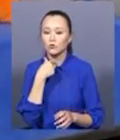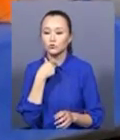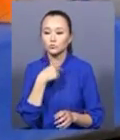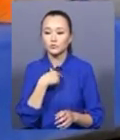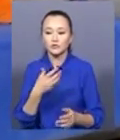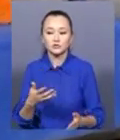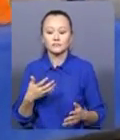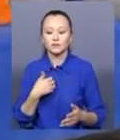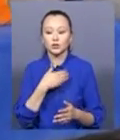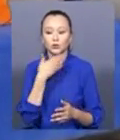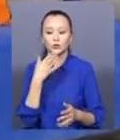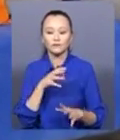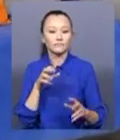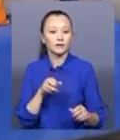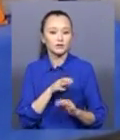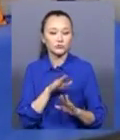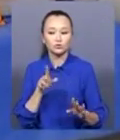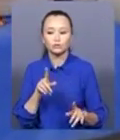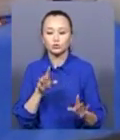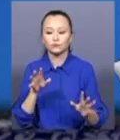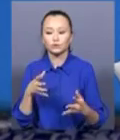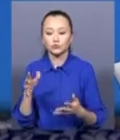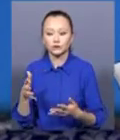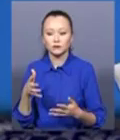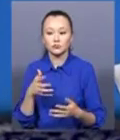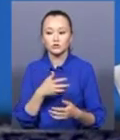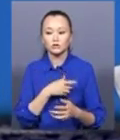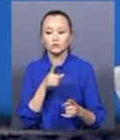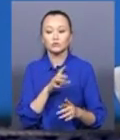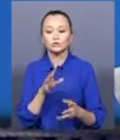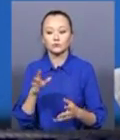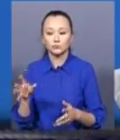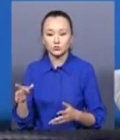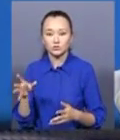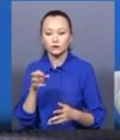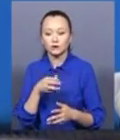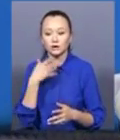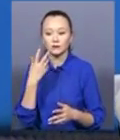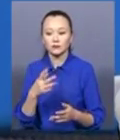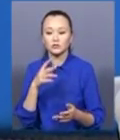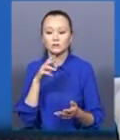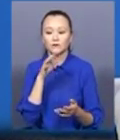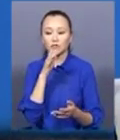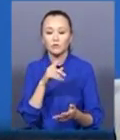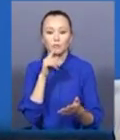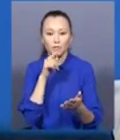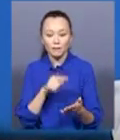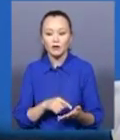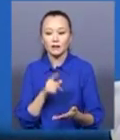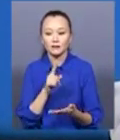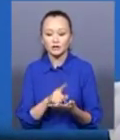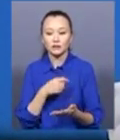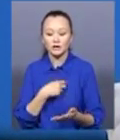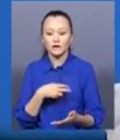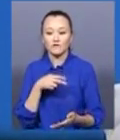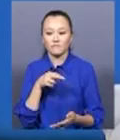у меня нет, я не владею. Но что происходит? Что происходит? Когда наступает тот момент, когда я должна